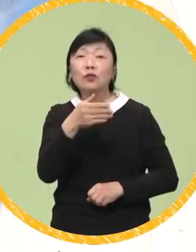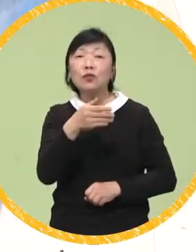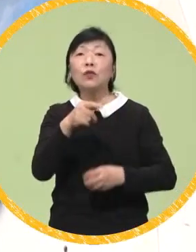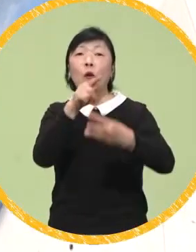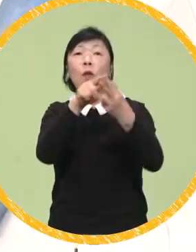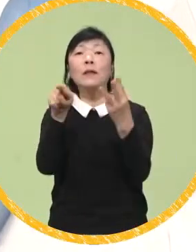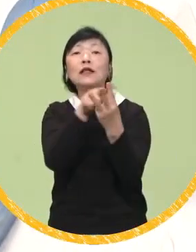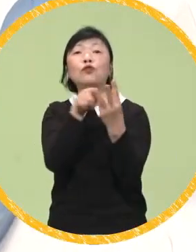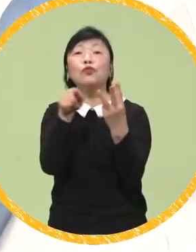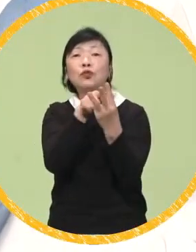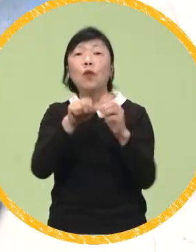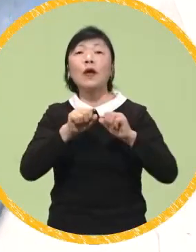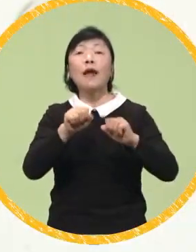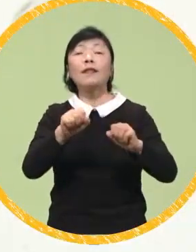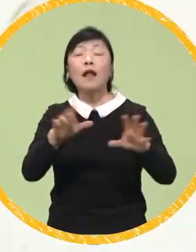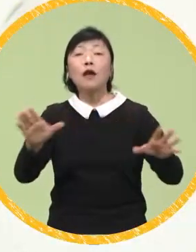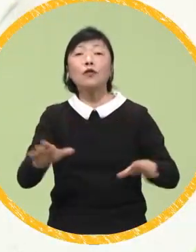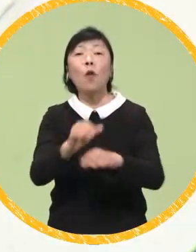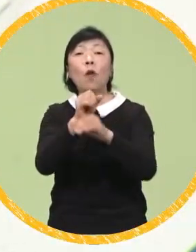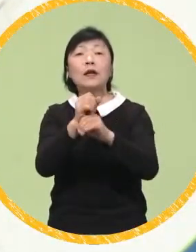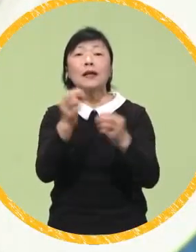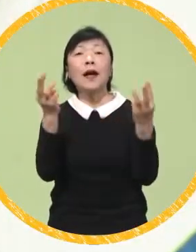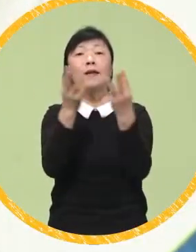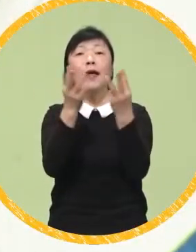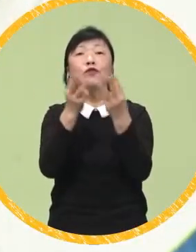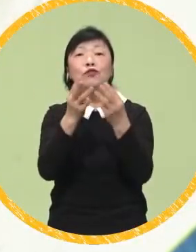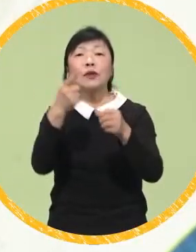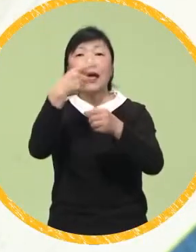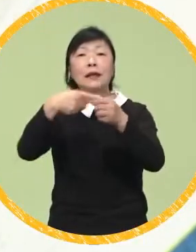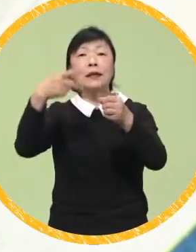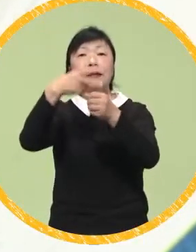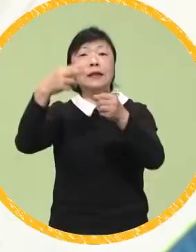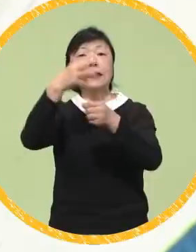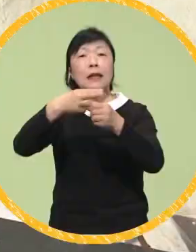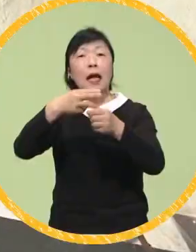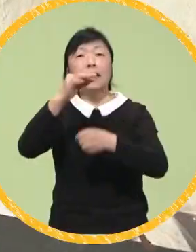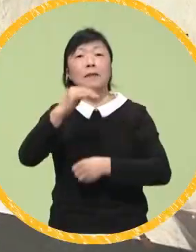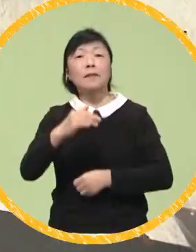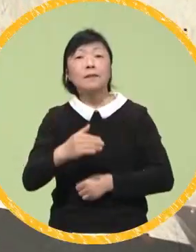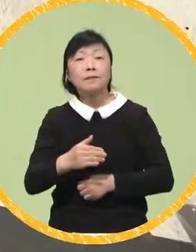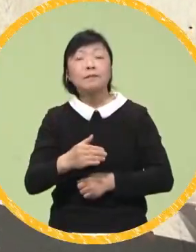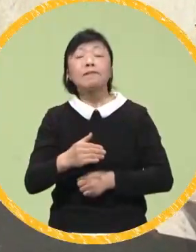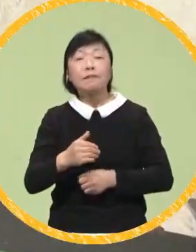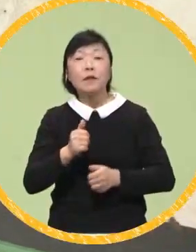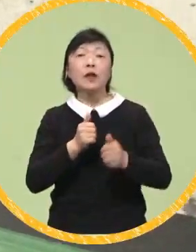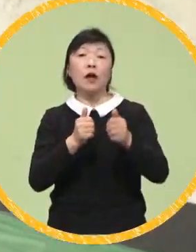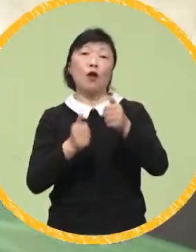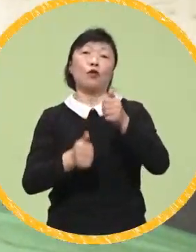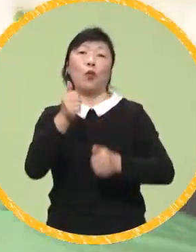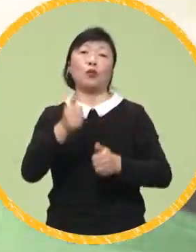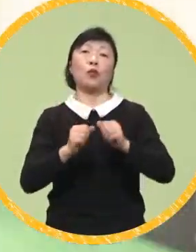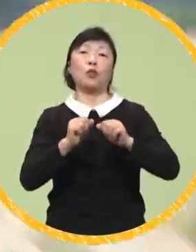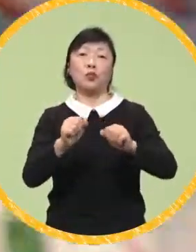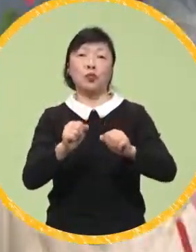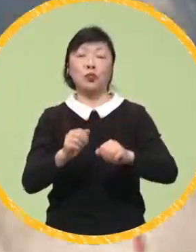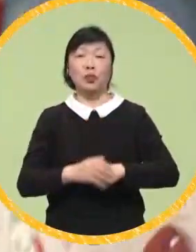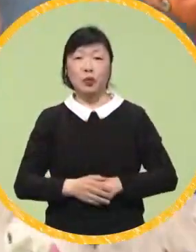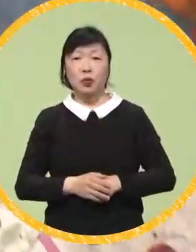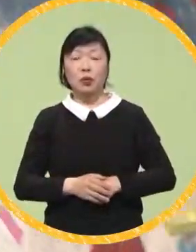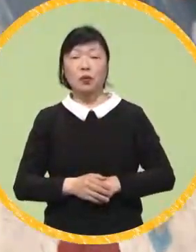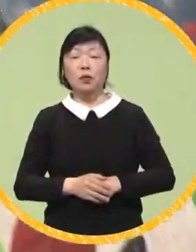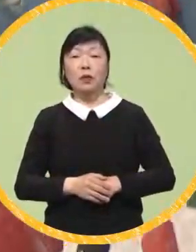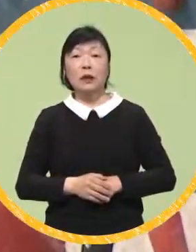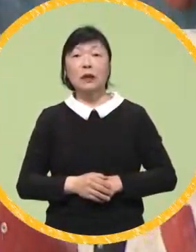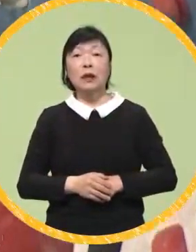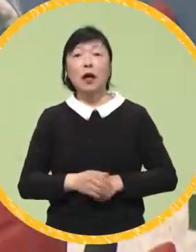それぞれの競技をやってまぁ総合的なポイントでメダル争うという競技になります1人の選手がやるんですそうですね具体的にはあの